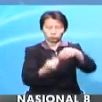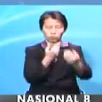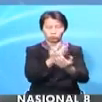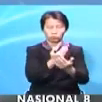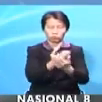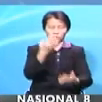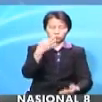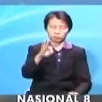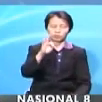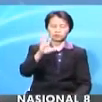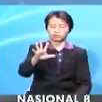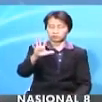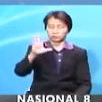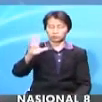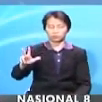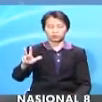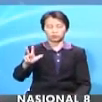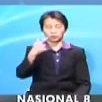1953